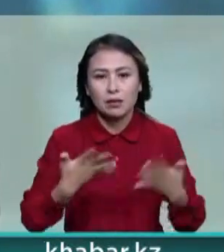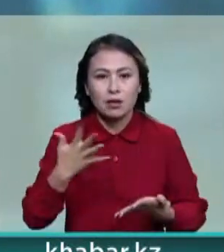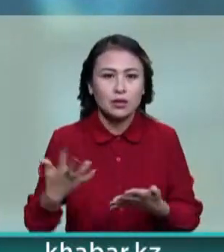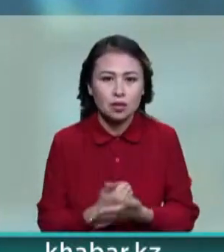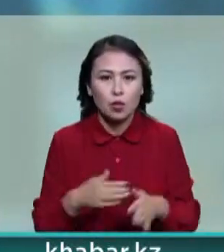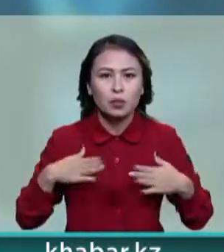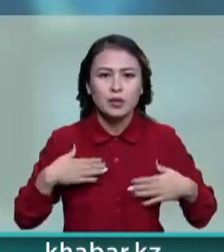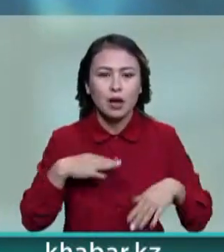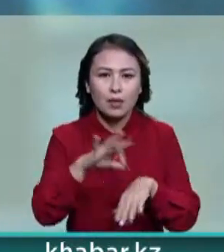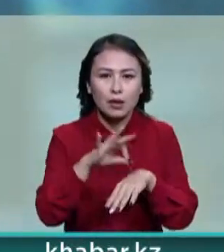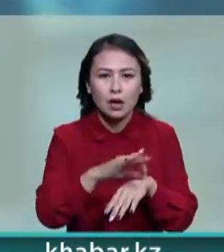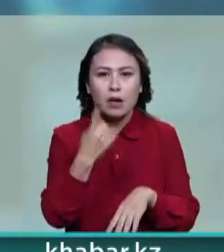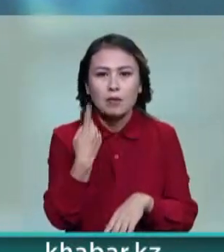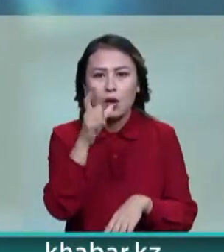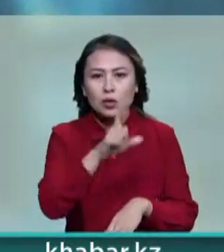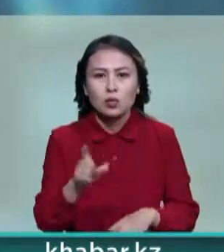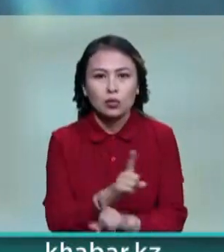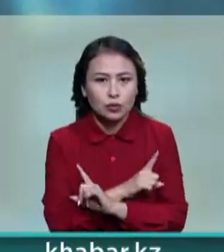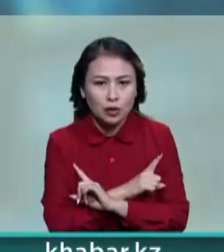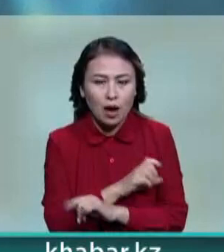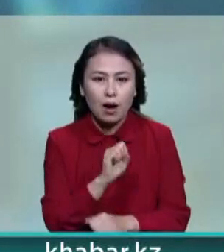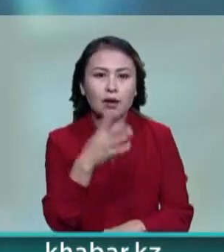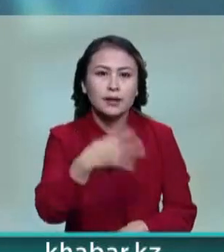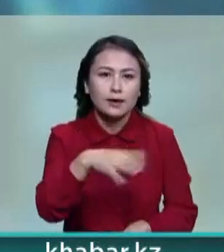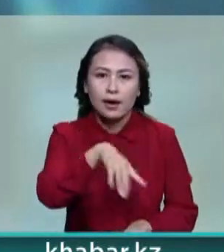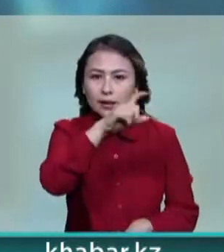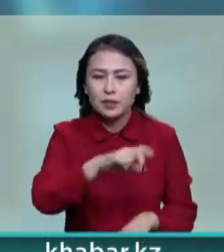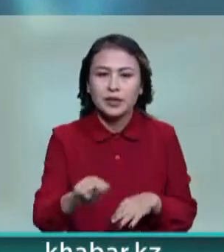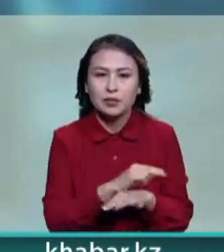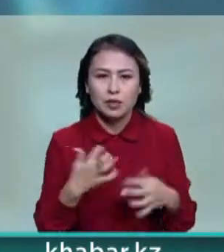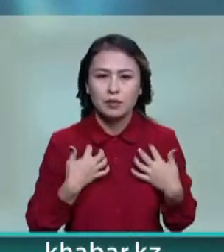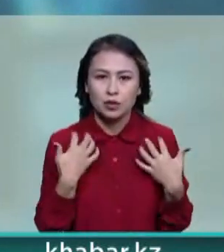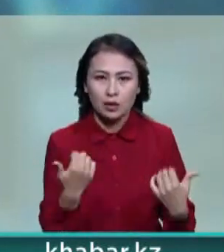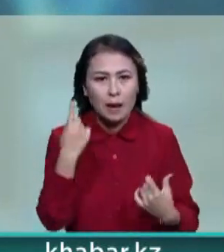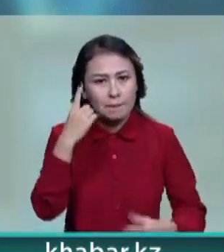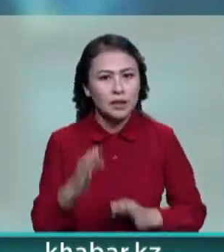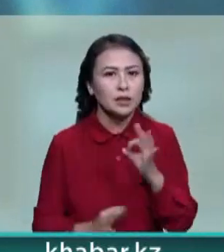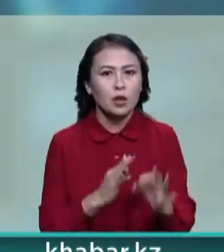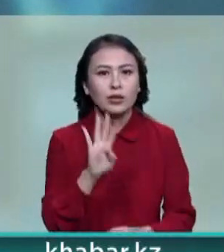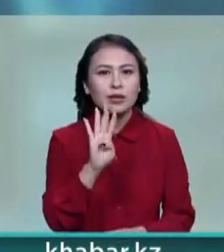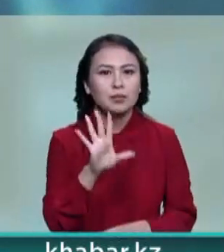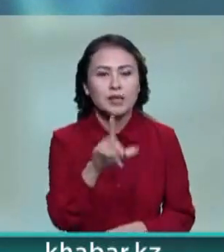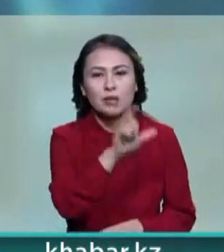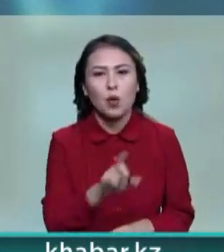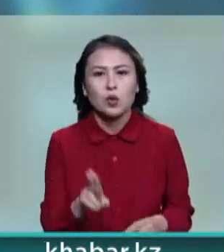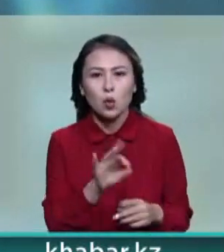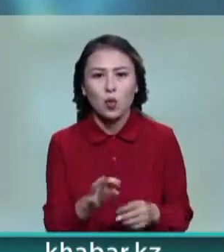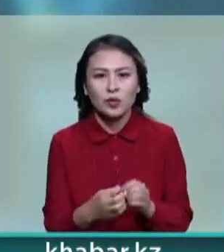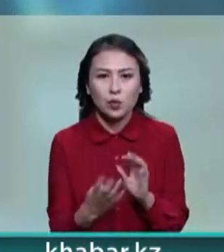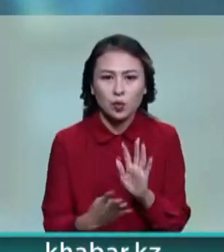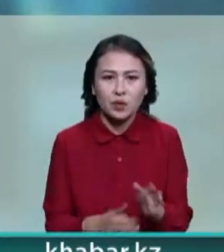пневмония анықталса, өкпесі қабынған бір науқас көз жұмды. Ал 40 адам емделіп шыққан. Бір тәулікте 45